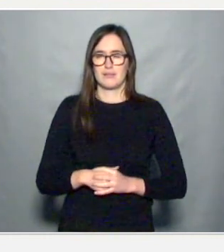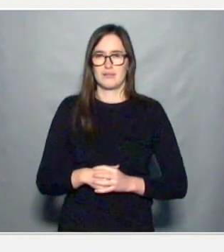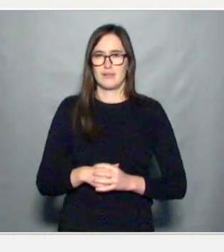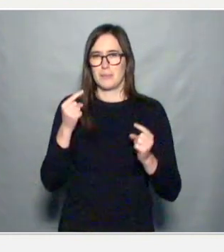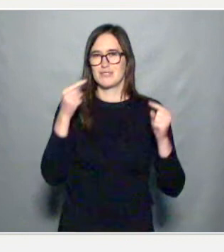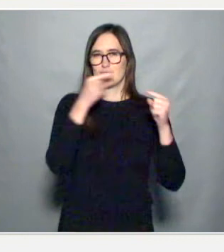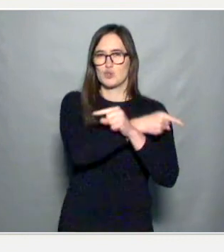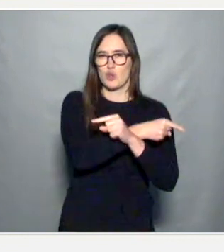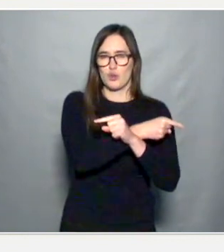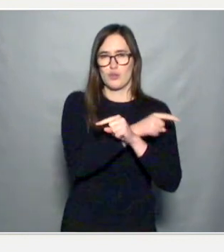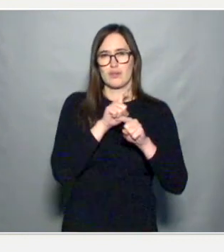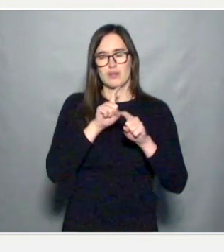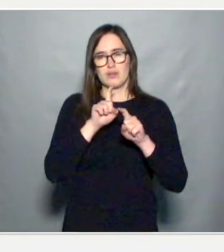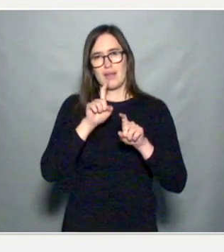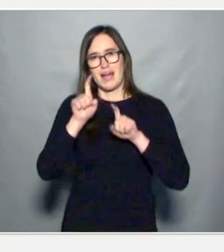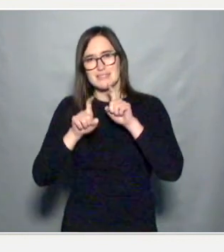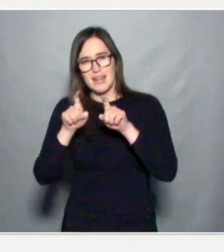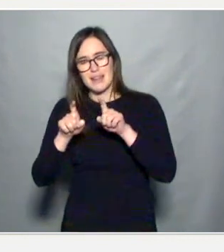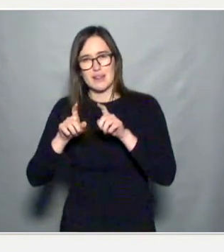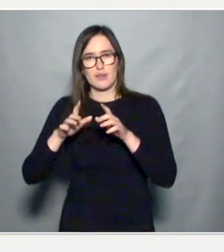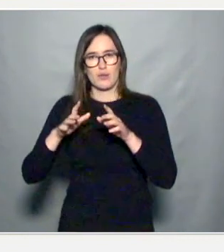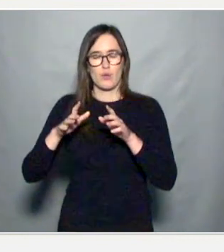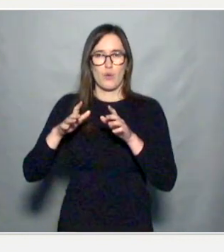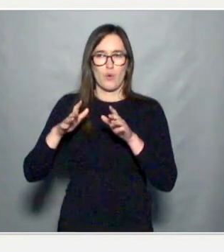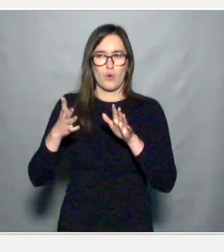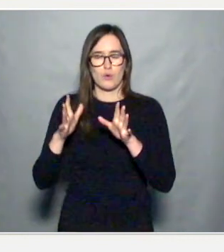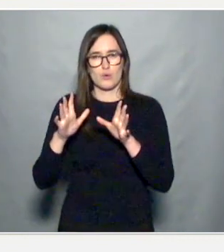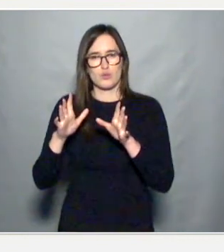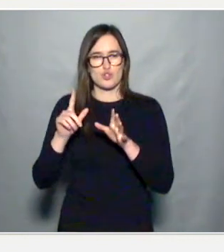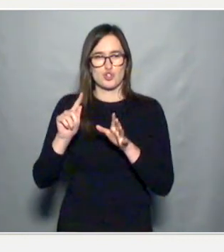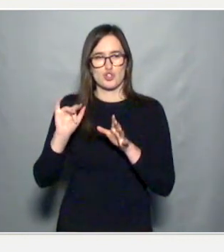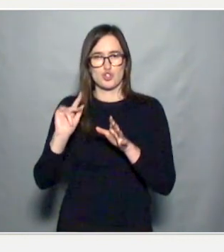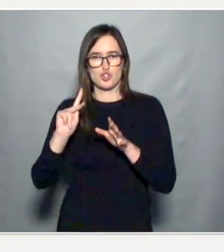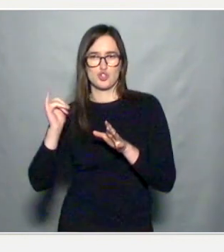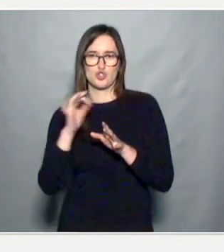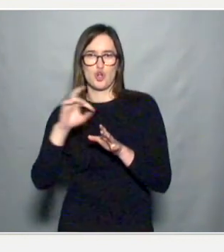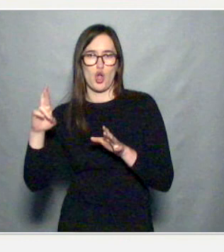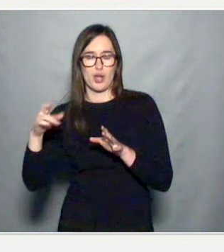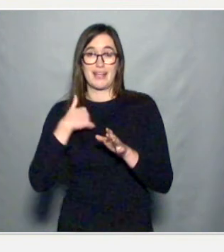hånad och skör. Jag har gått igenom livet och stört.